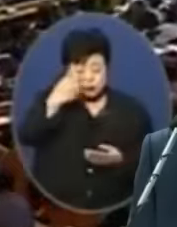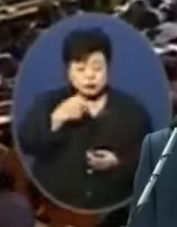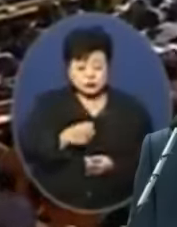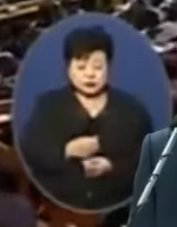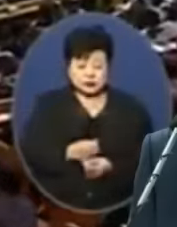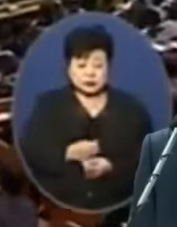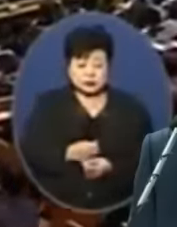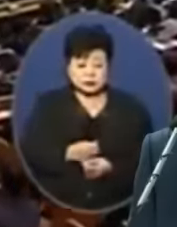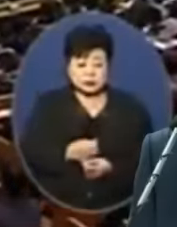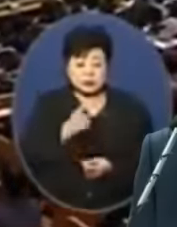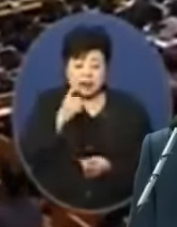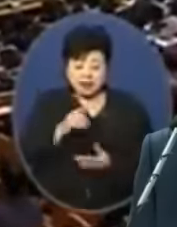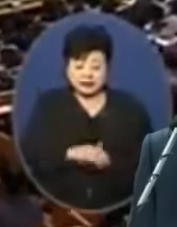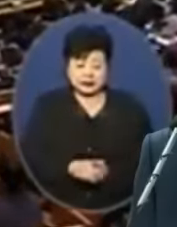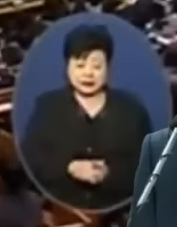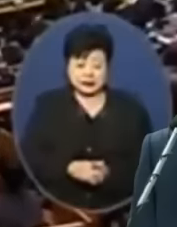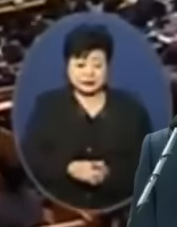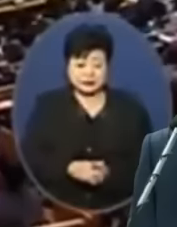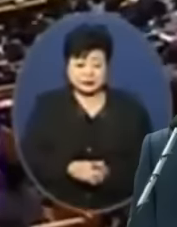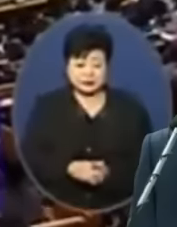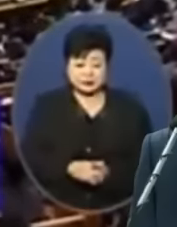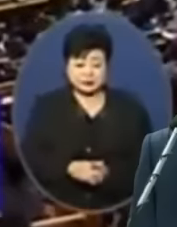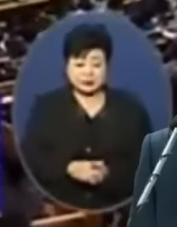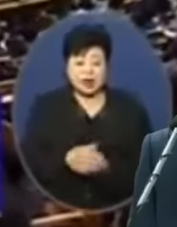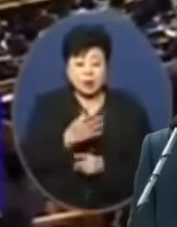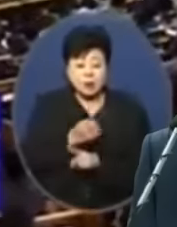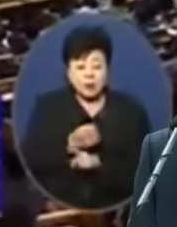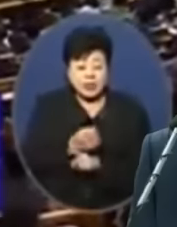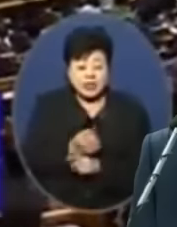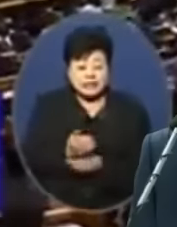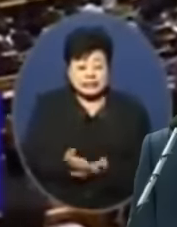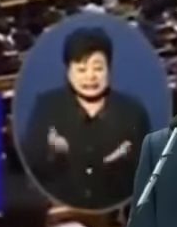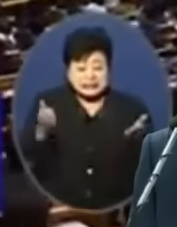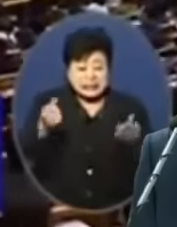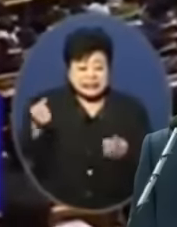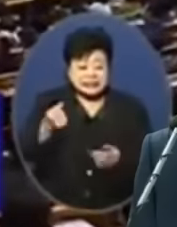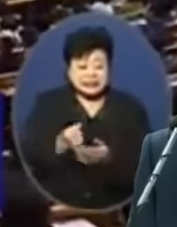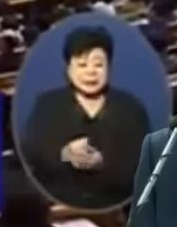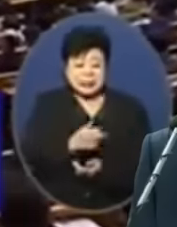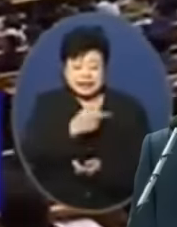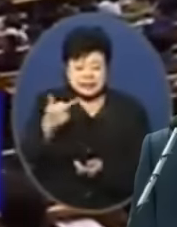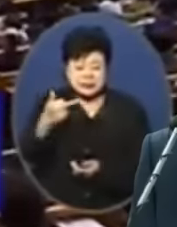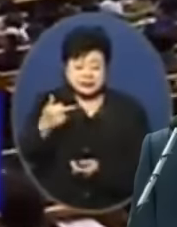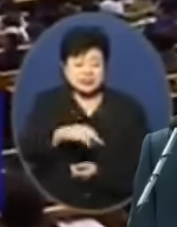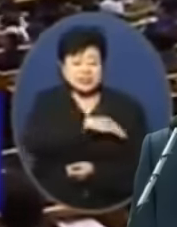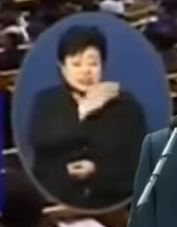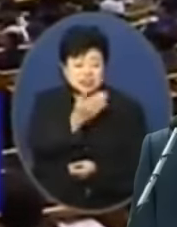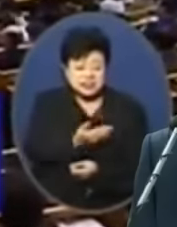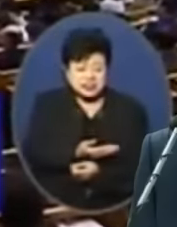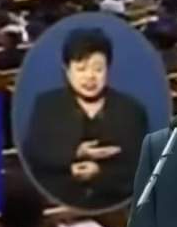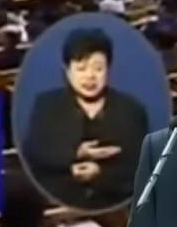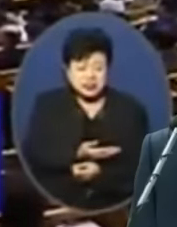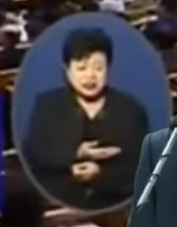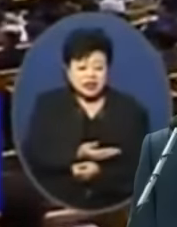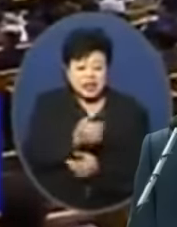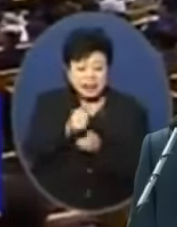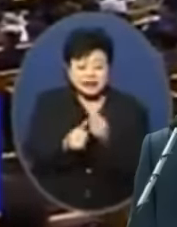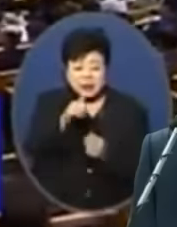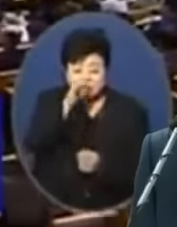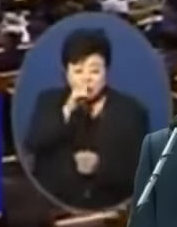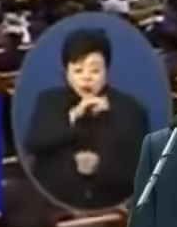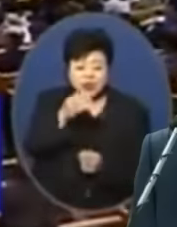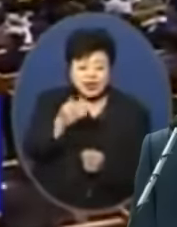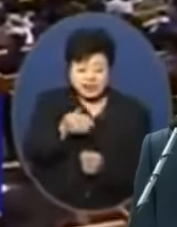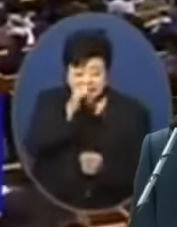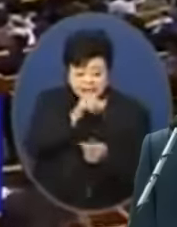믿고 선언하라고 말하는 내용이 있습니다. 우리가 이 보배를 질그릇에 가졌으니 이는 심히 큰 능력은 하나님께